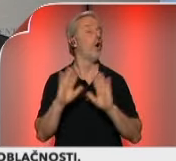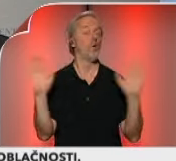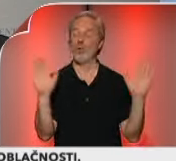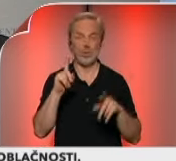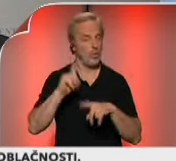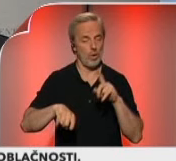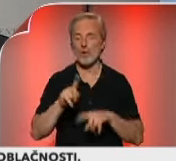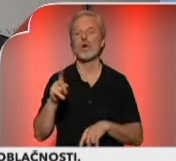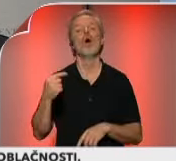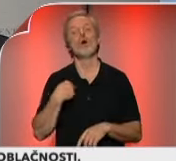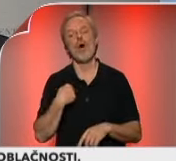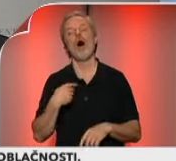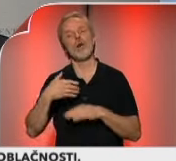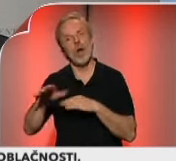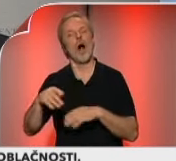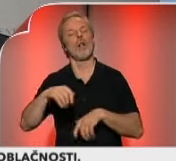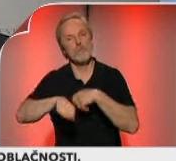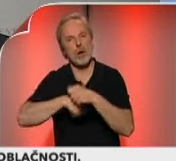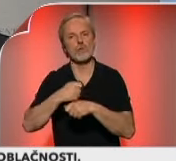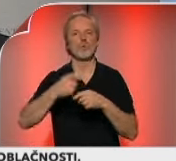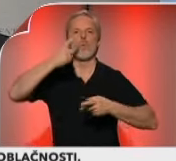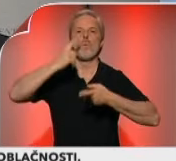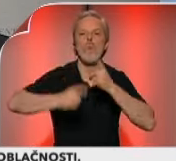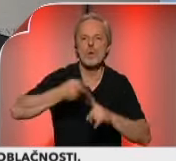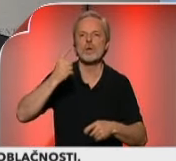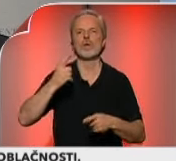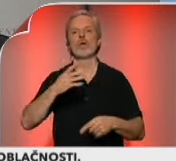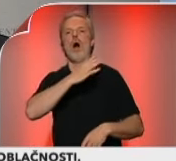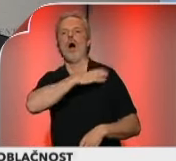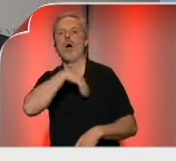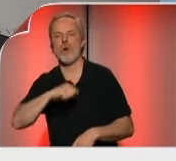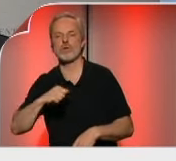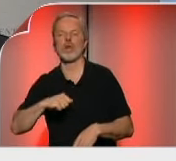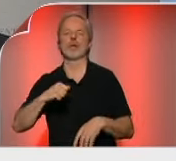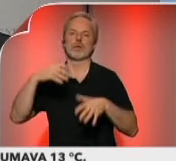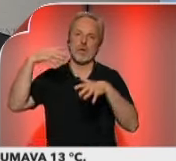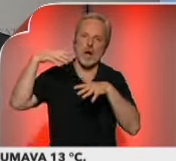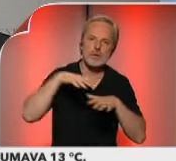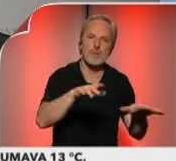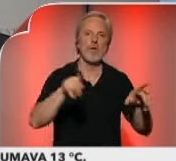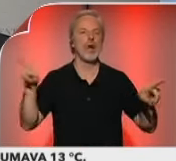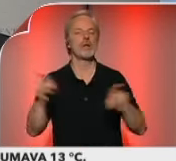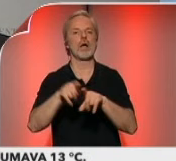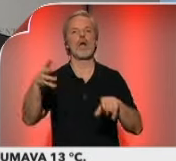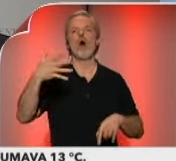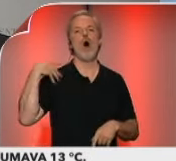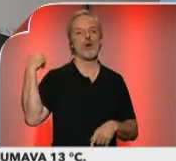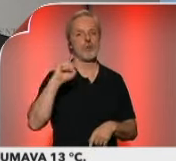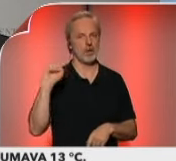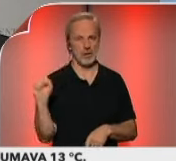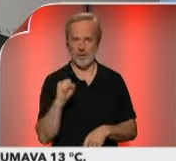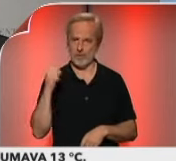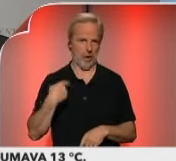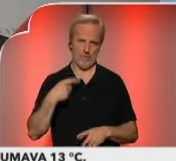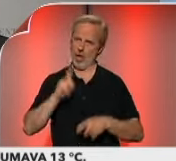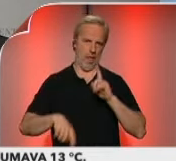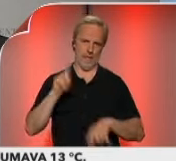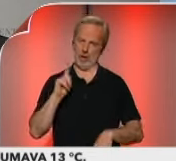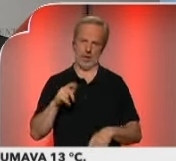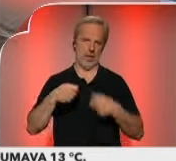týkají hospodářské strategie politiky na úrovni hospodářského výboru a nijak mi ta stínová vláda nechybí